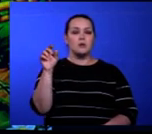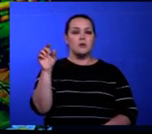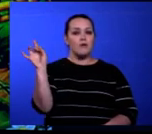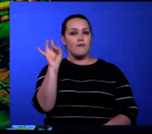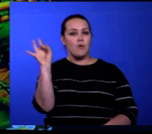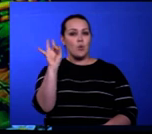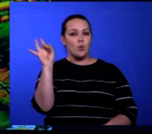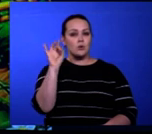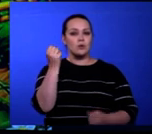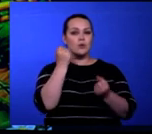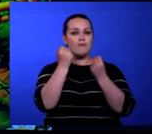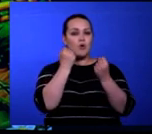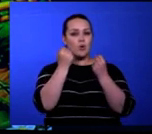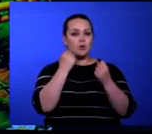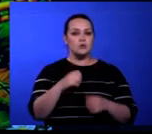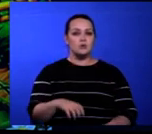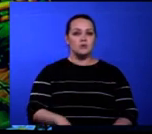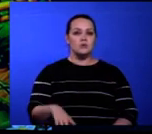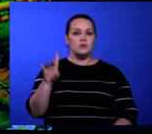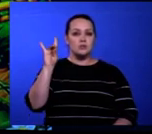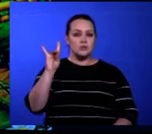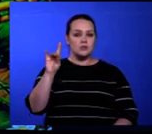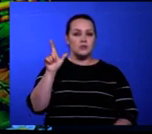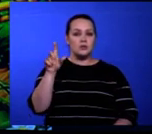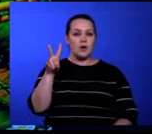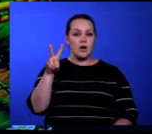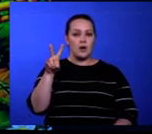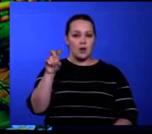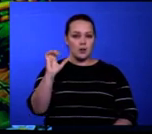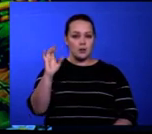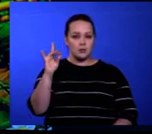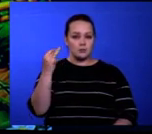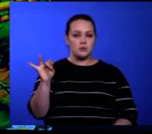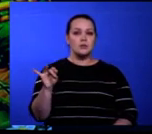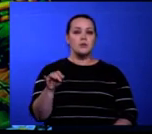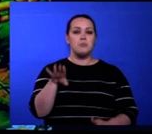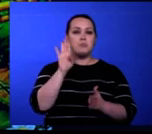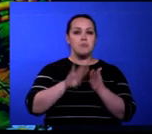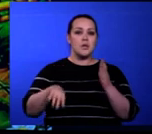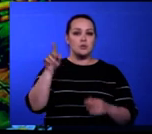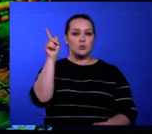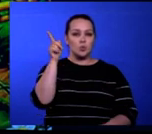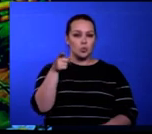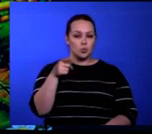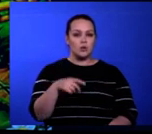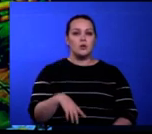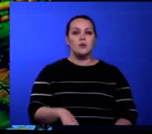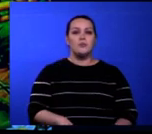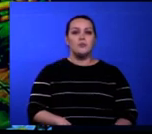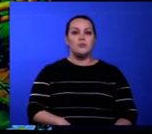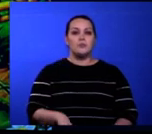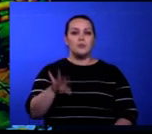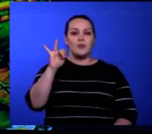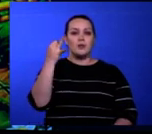твердый. И – гласный, безударный. Звук И, буква И